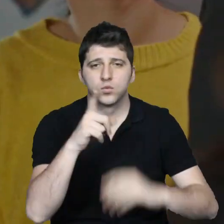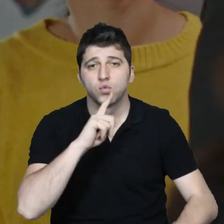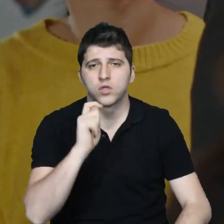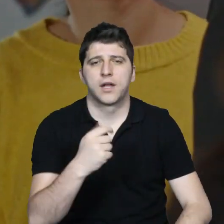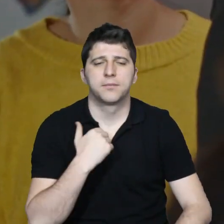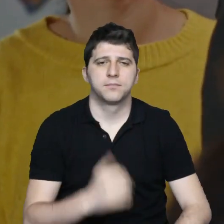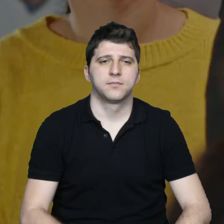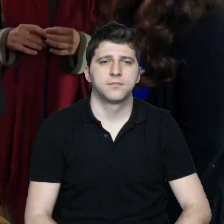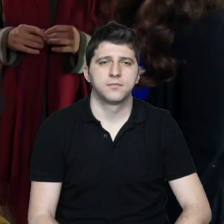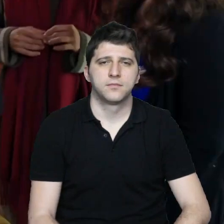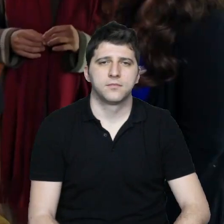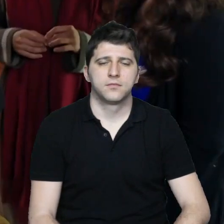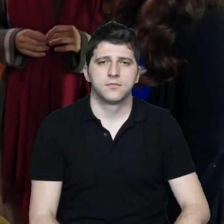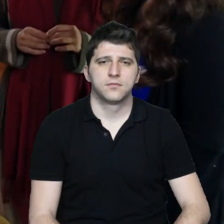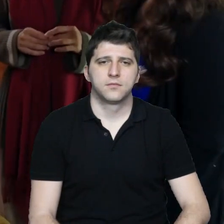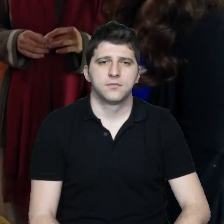verdim.